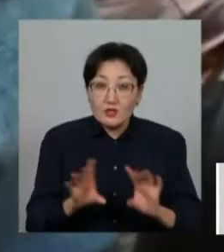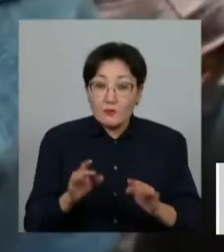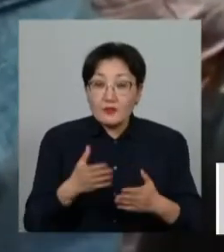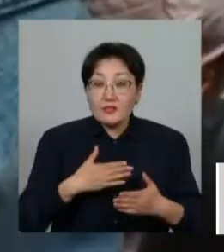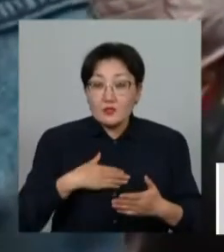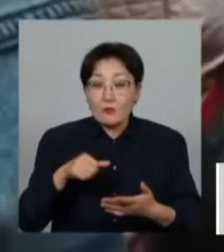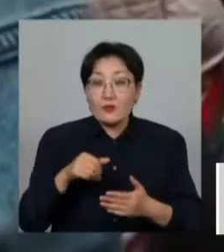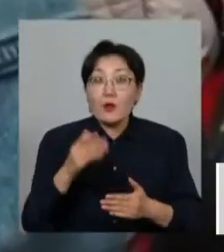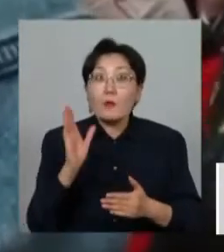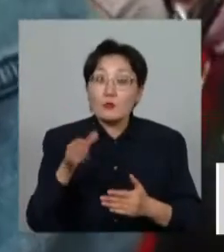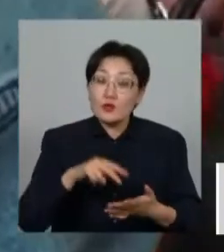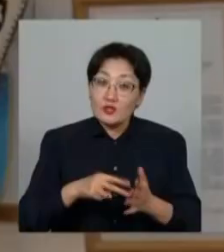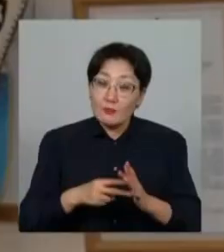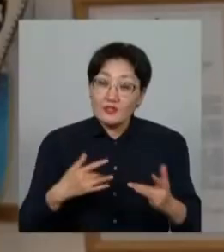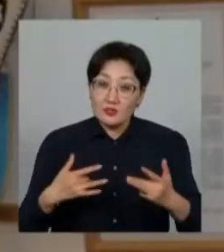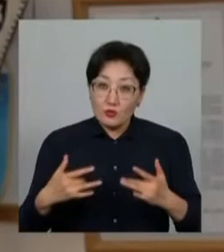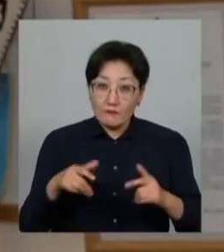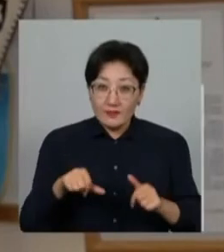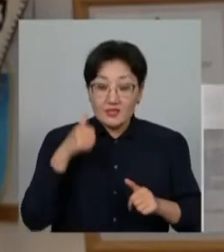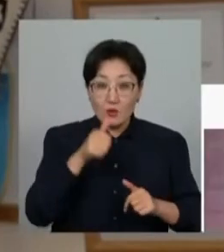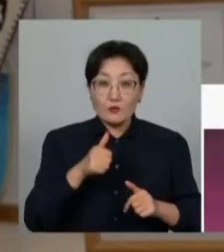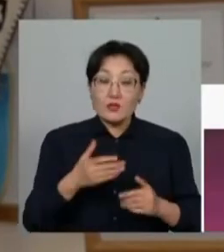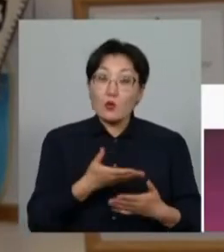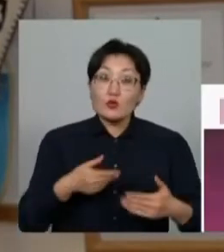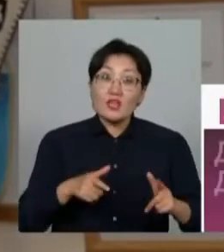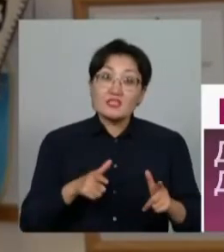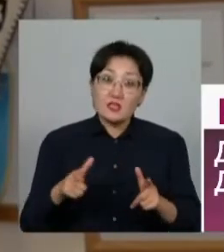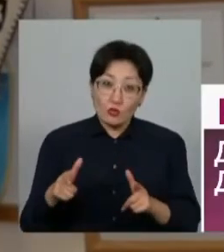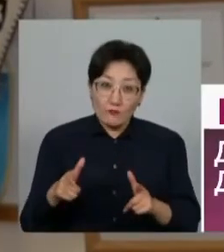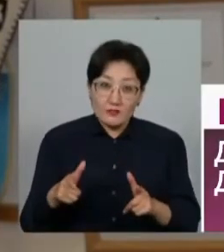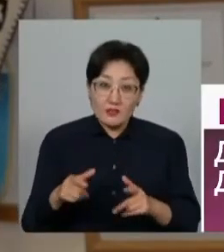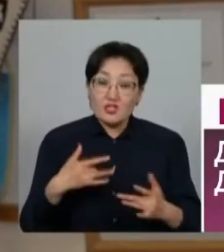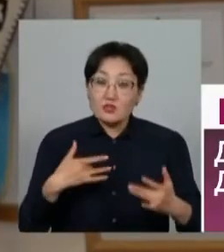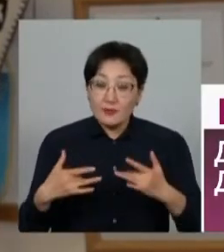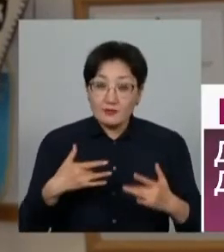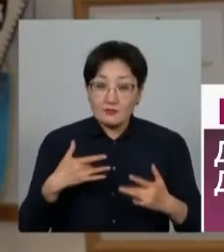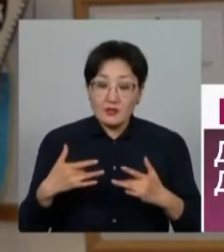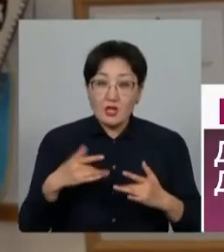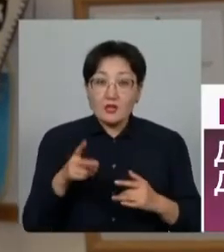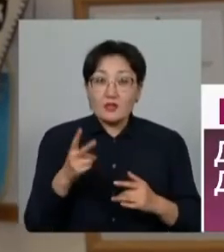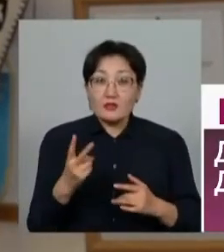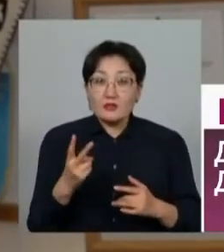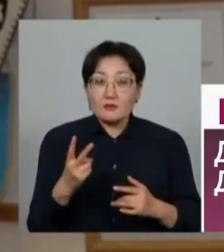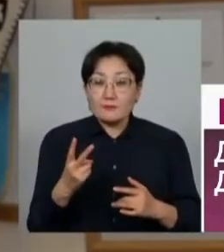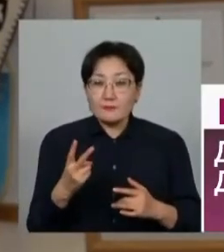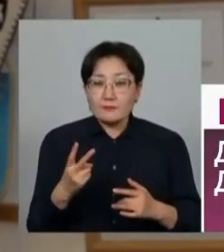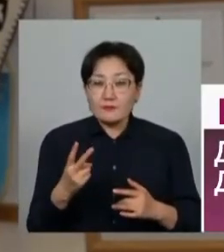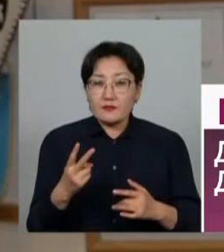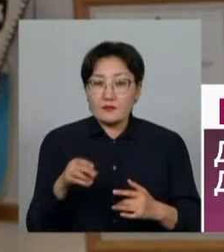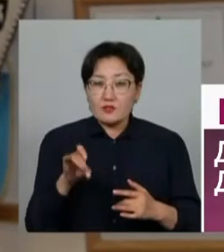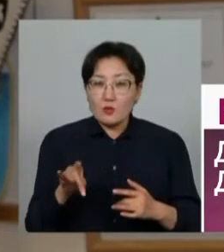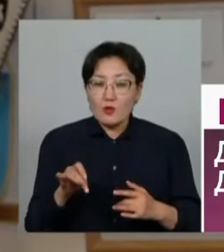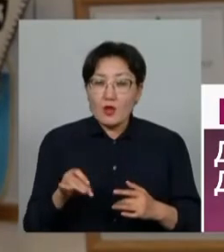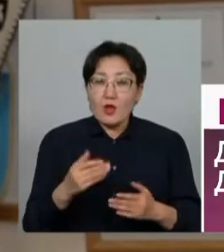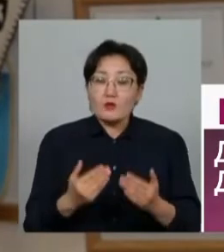о предстоящих планах театра. В этом году у нас готовится спектакль «Две стрелы» по Володину, которая